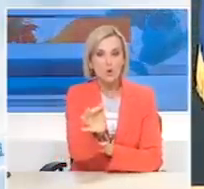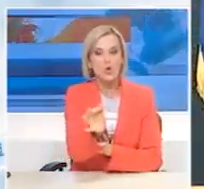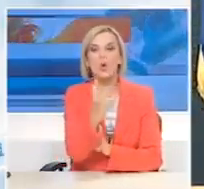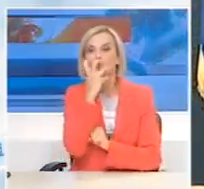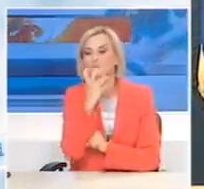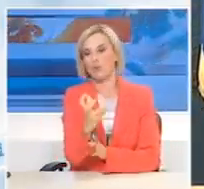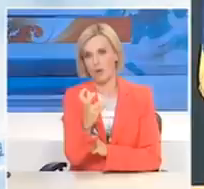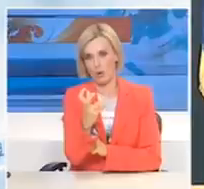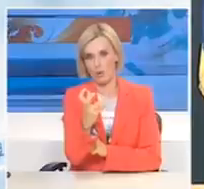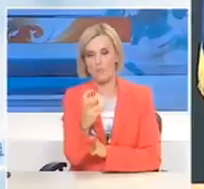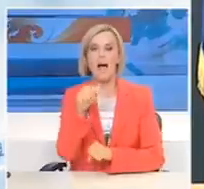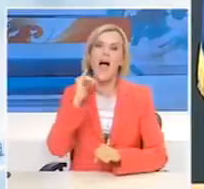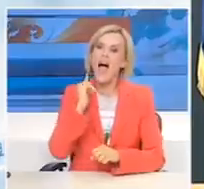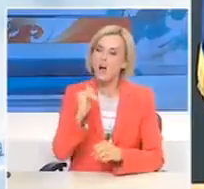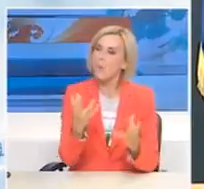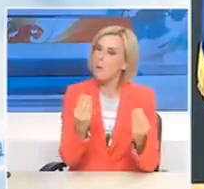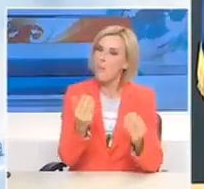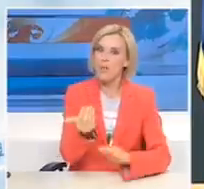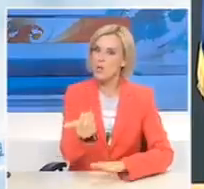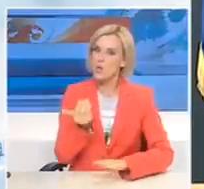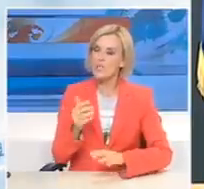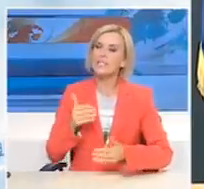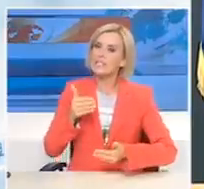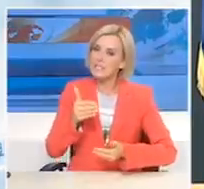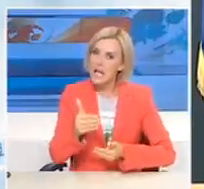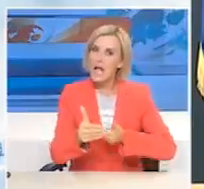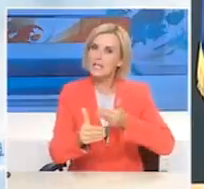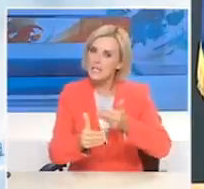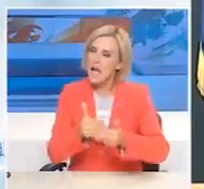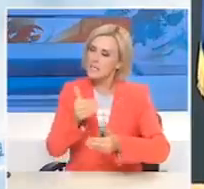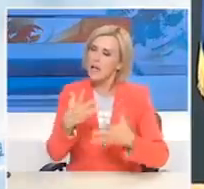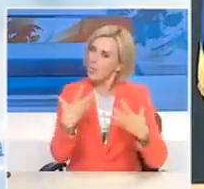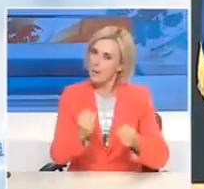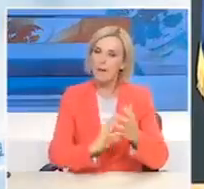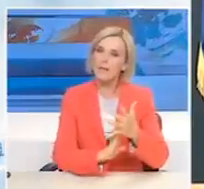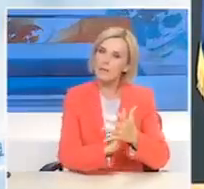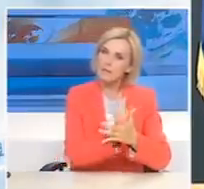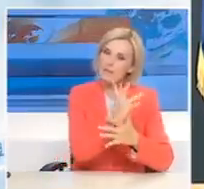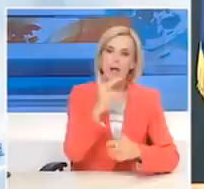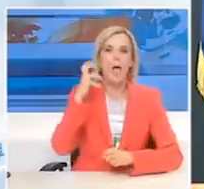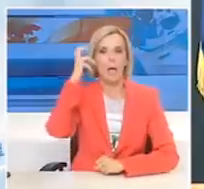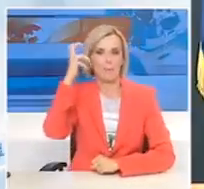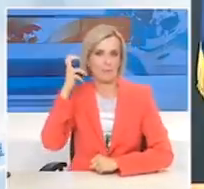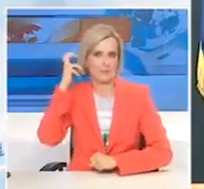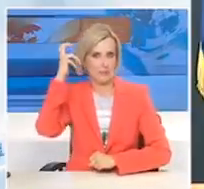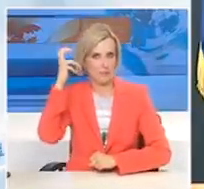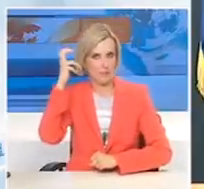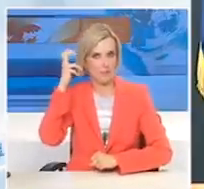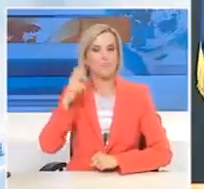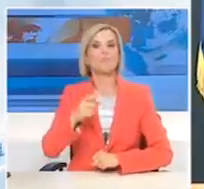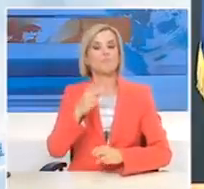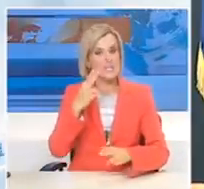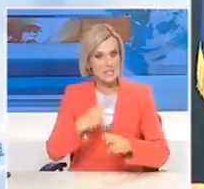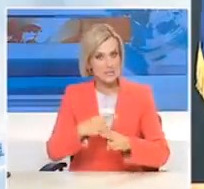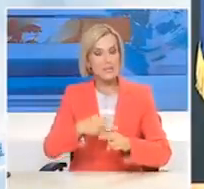μορφές. Είναι ακόμα νωρίς. Σιγά σιγά θα δούμε περισσότερες επιστημονικές εξελίξεις στο θέμα αυτό. Μια πρώτη τέτοια σημαντική